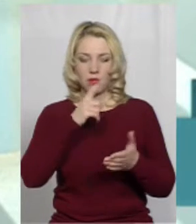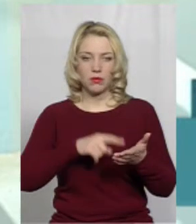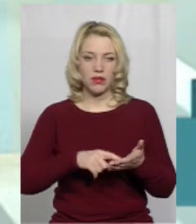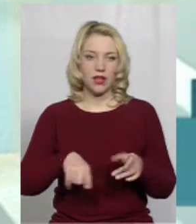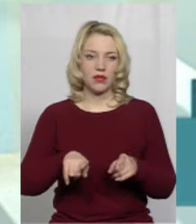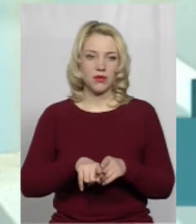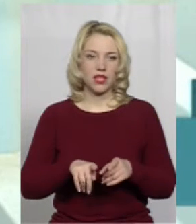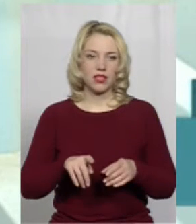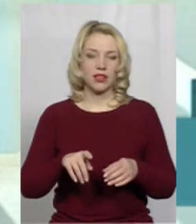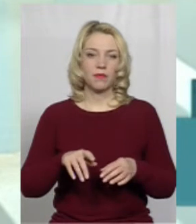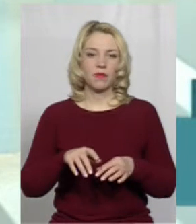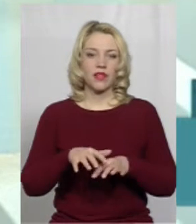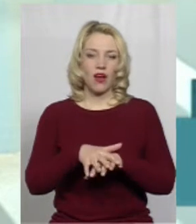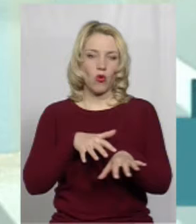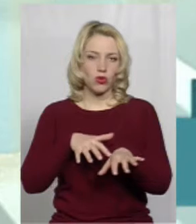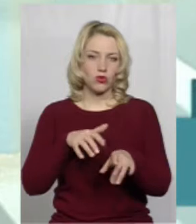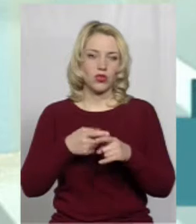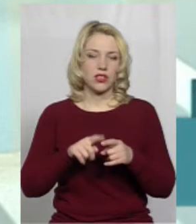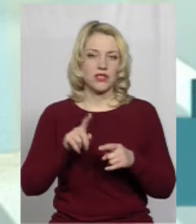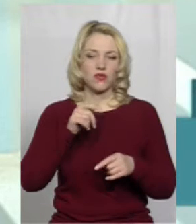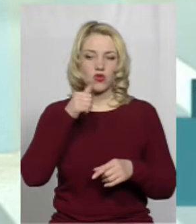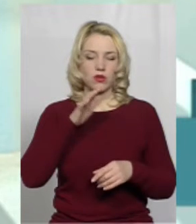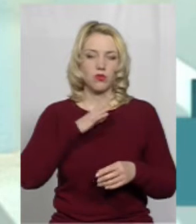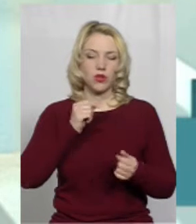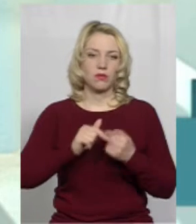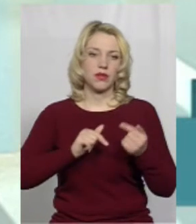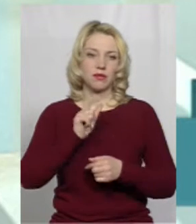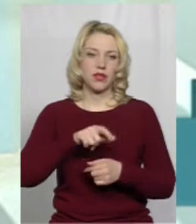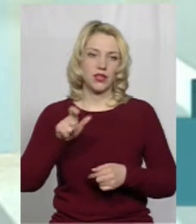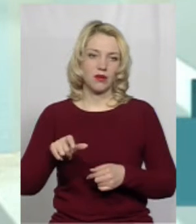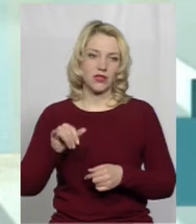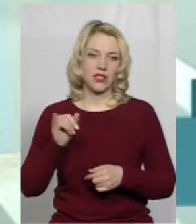ці аудиторії, це вчора були і підприємці, і